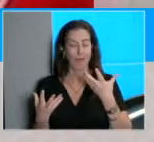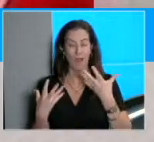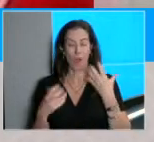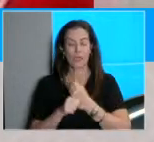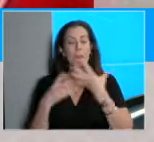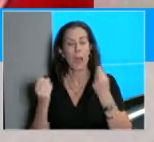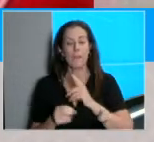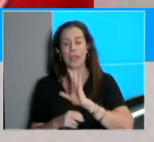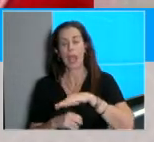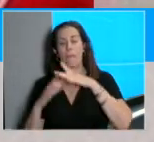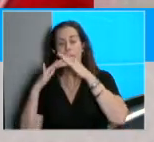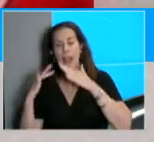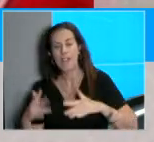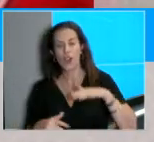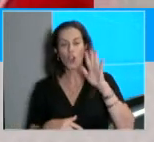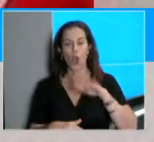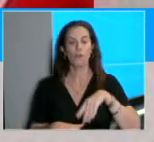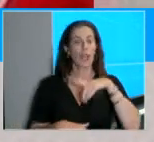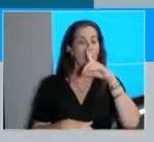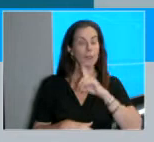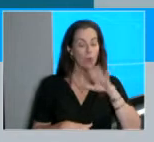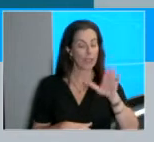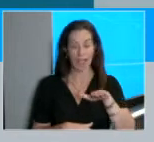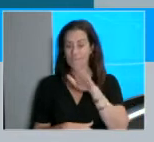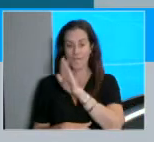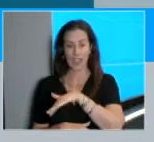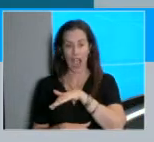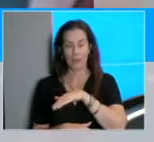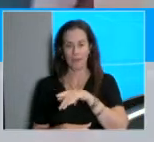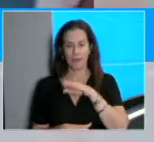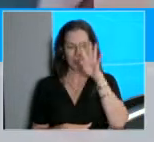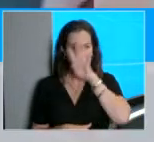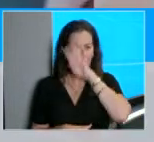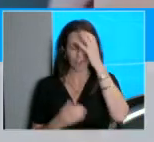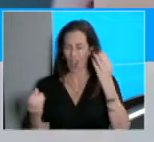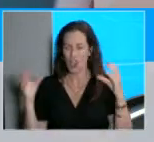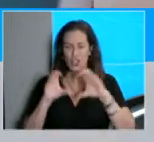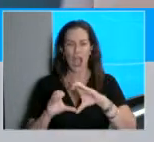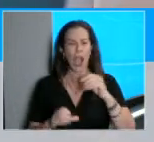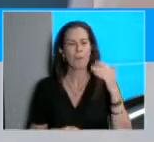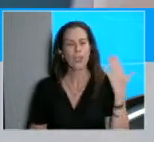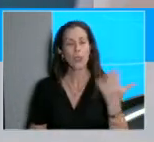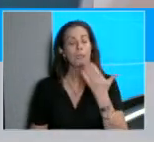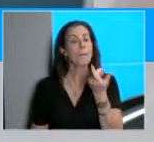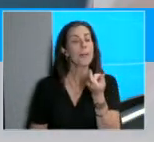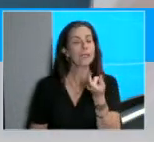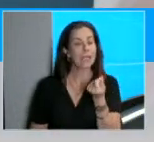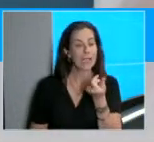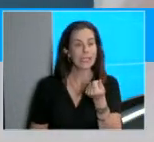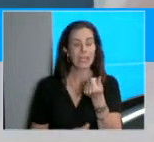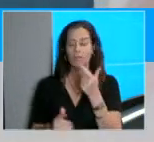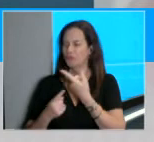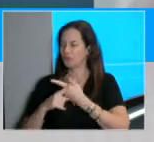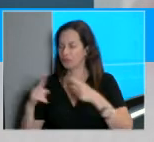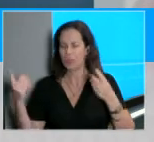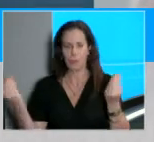בשנים האחרונות במלחמת האזרחים היא השקעה עצומה בכסף ובאמצעים